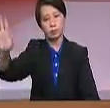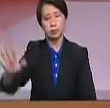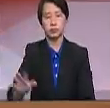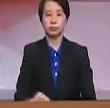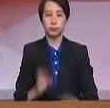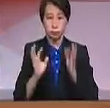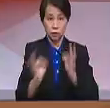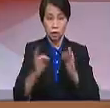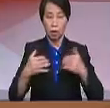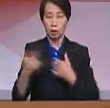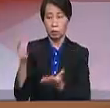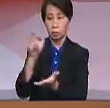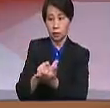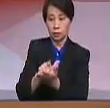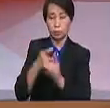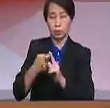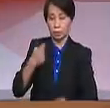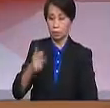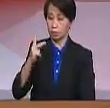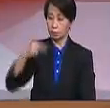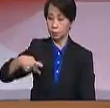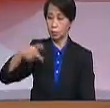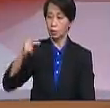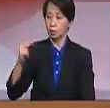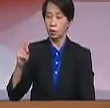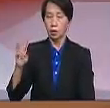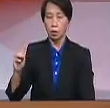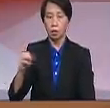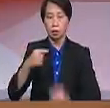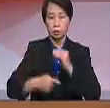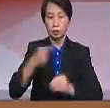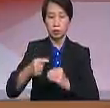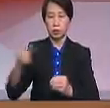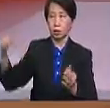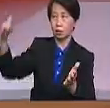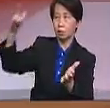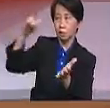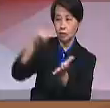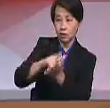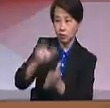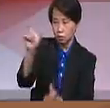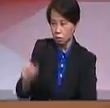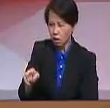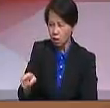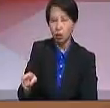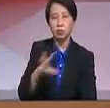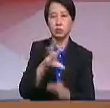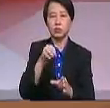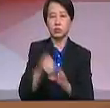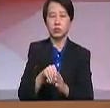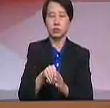daripada Ketua Pengarah Kesihatan yang menyebutkan tentang kes import. Jadi kes import ini